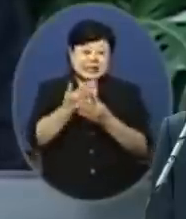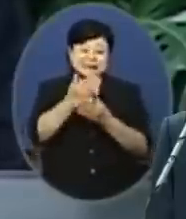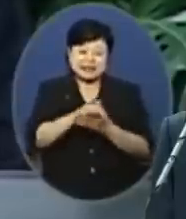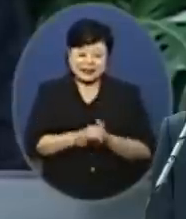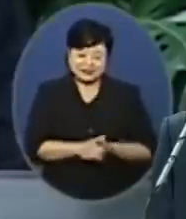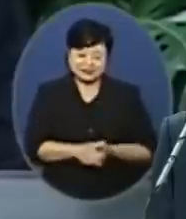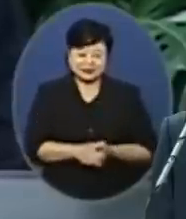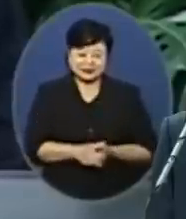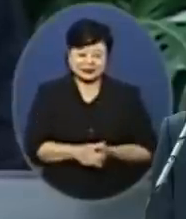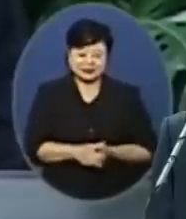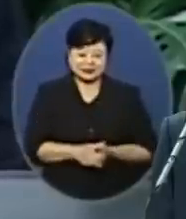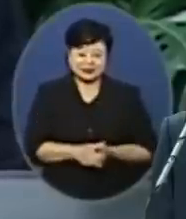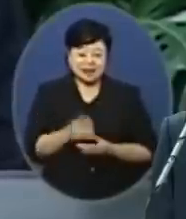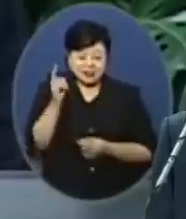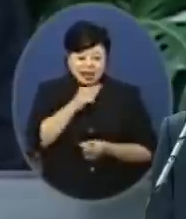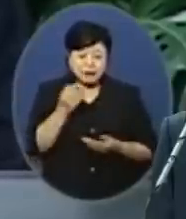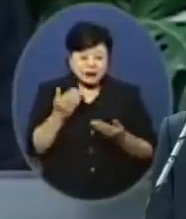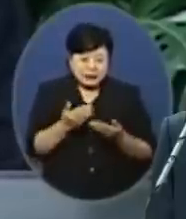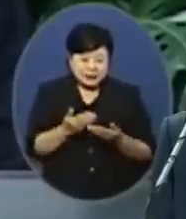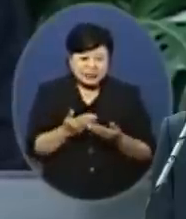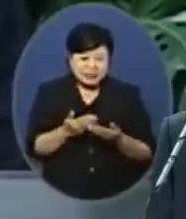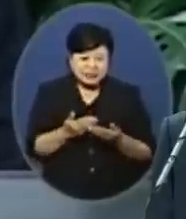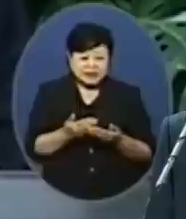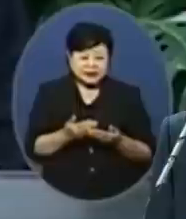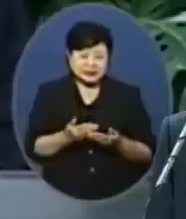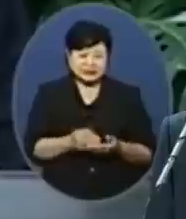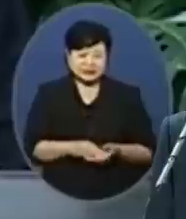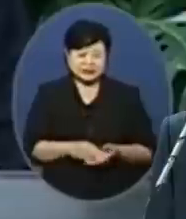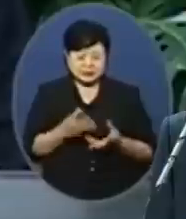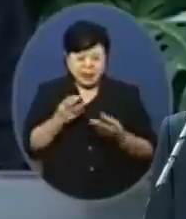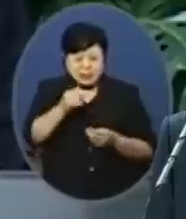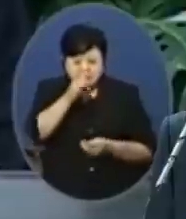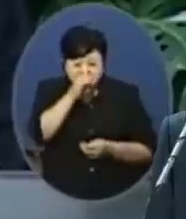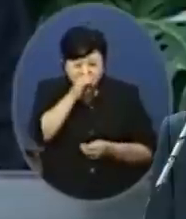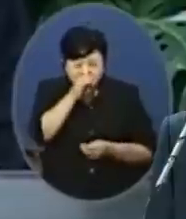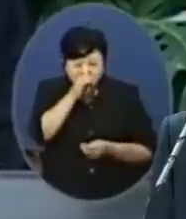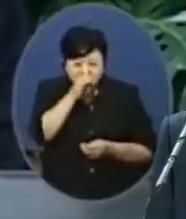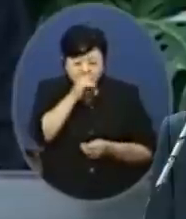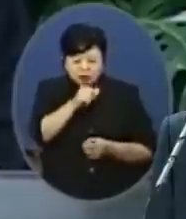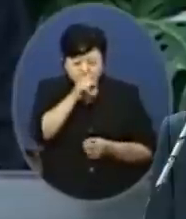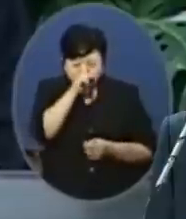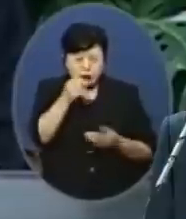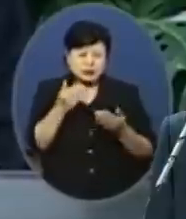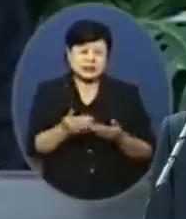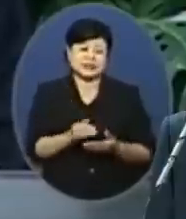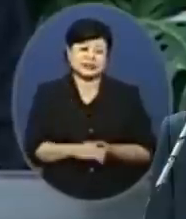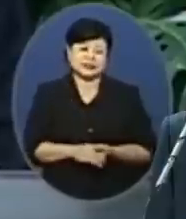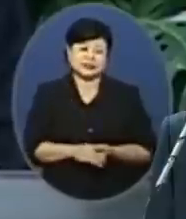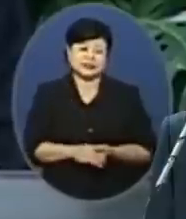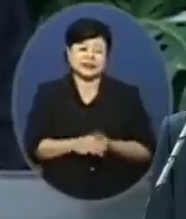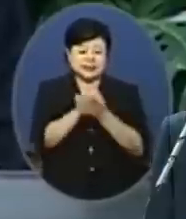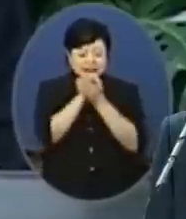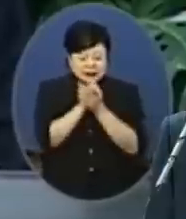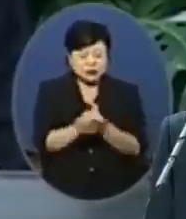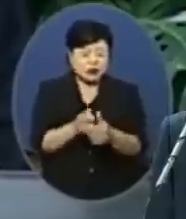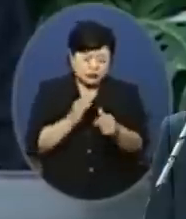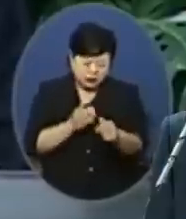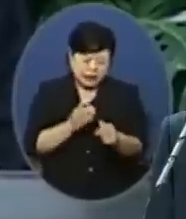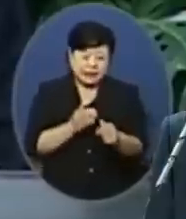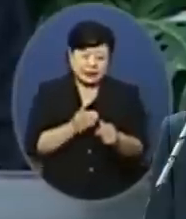것입니다. 아, 나쁜 일은 우리 발에 채이도록 많지만은 좋은 일은 우리가 기도하고